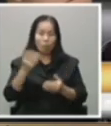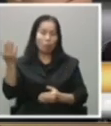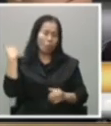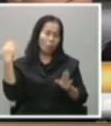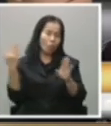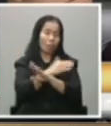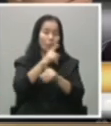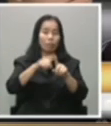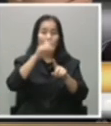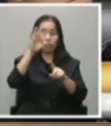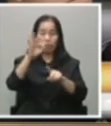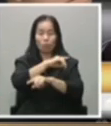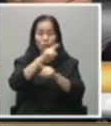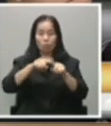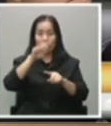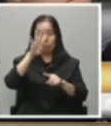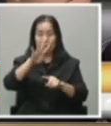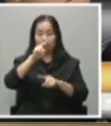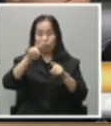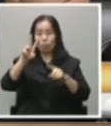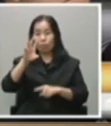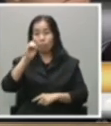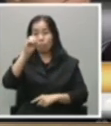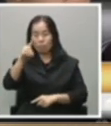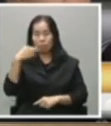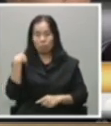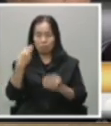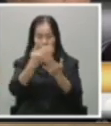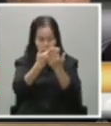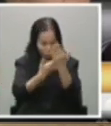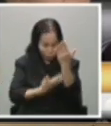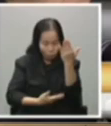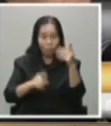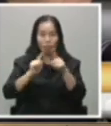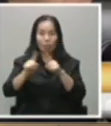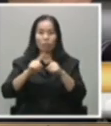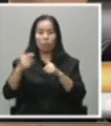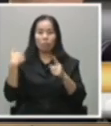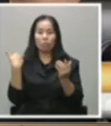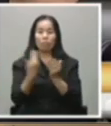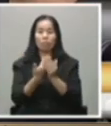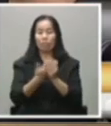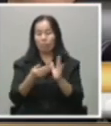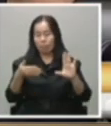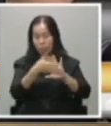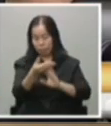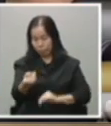น2551เจ้าหน้าที่แสดงบัญชีทรัพย์สินของพลเอกประยุทธ์บนจอด้วยครับ